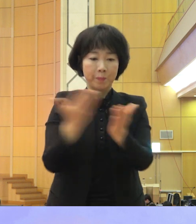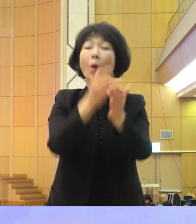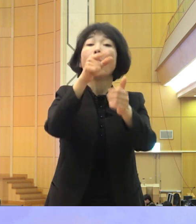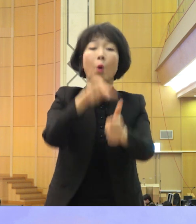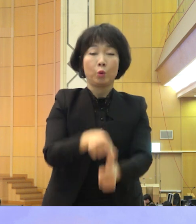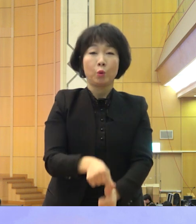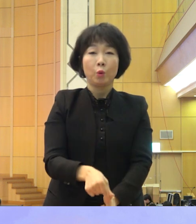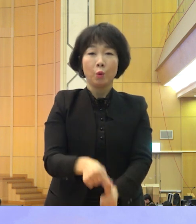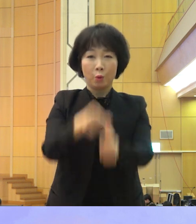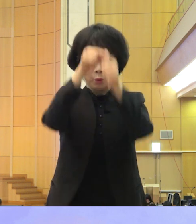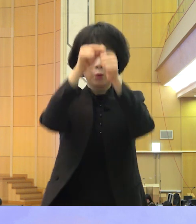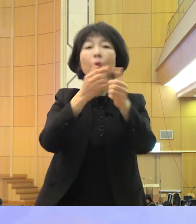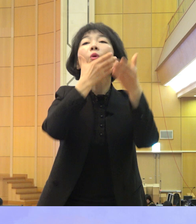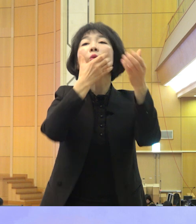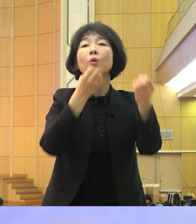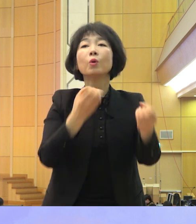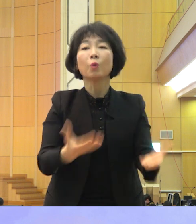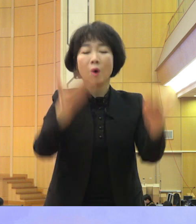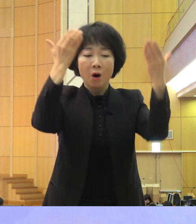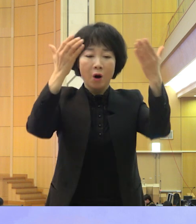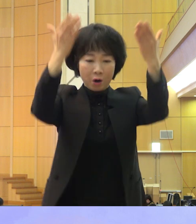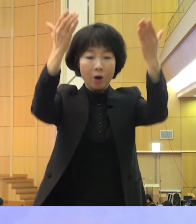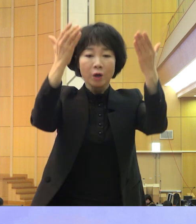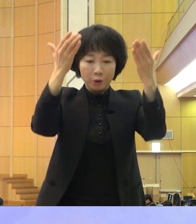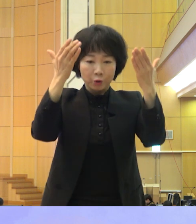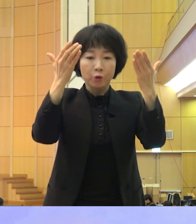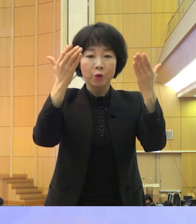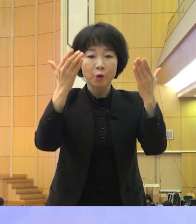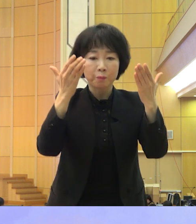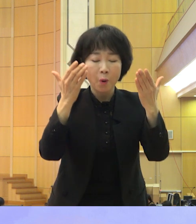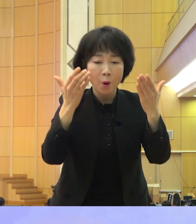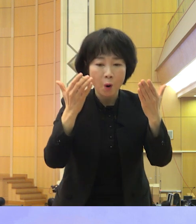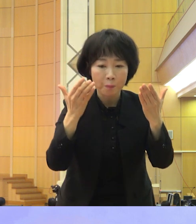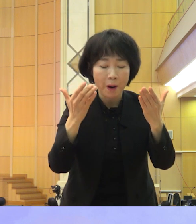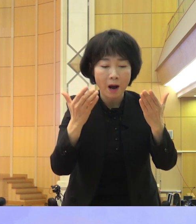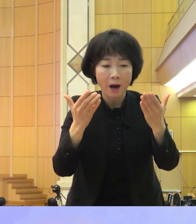우리 모두 구원